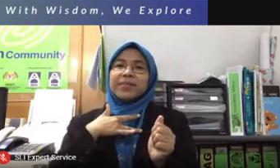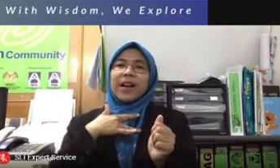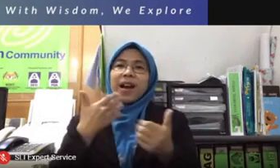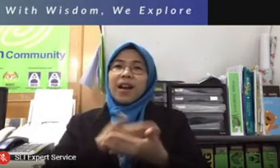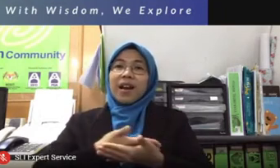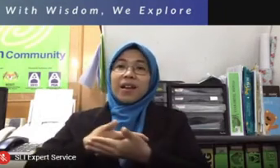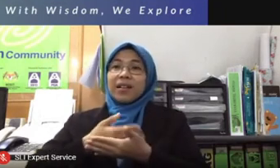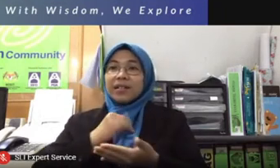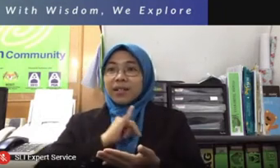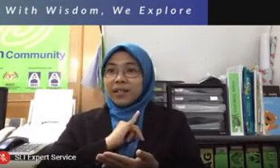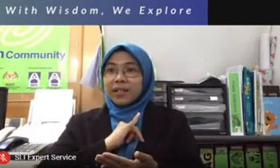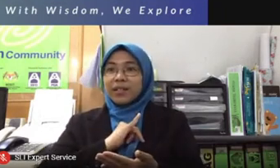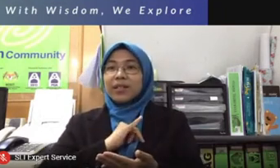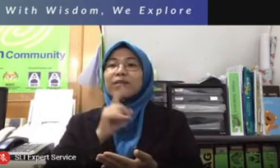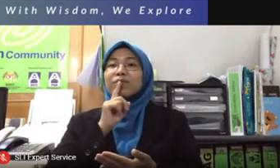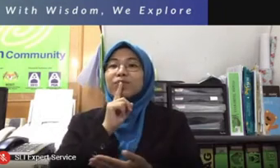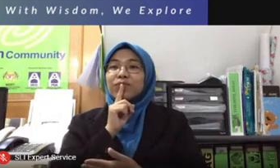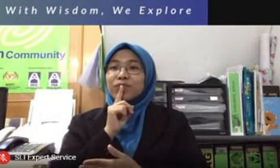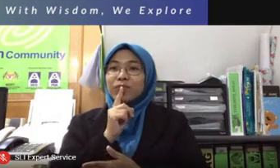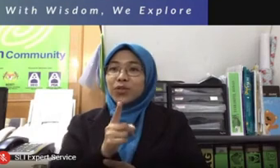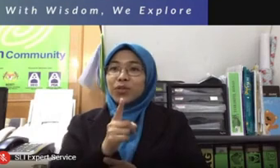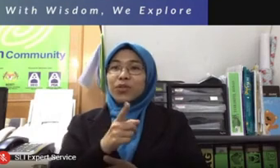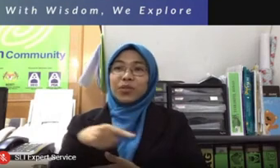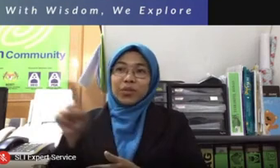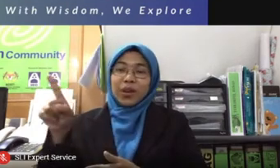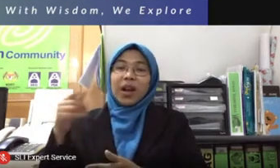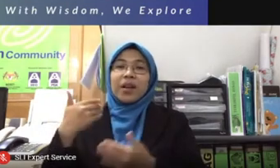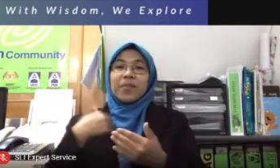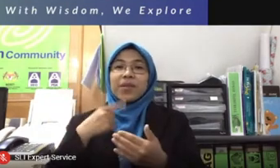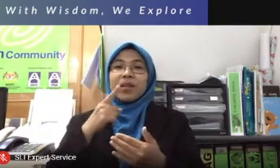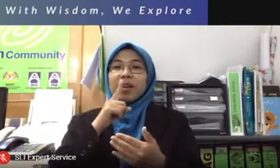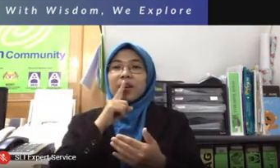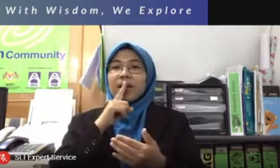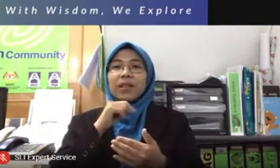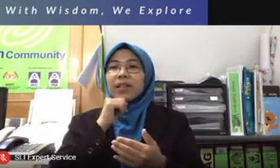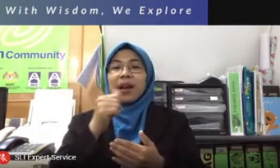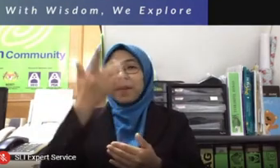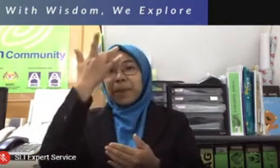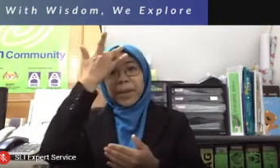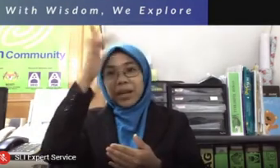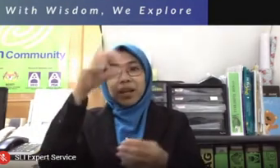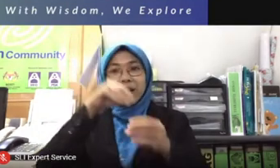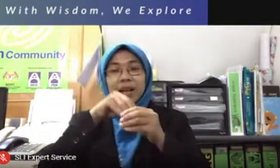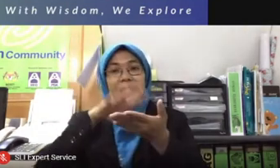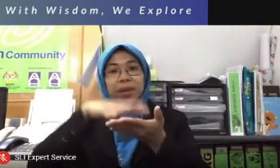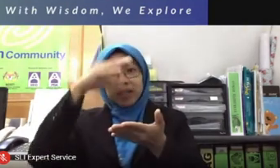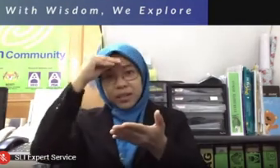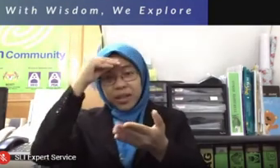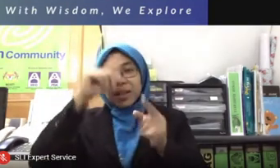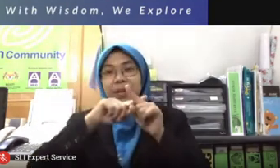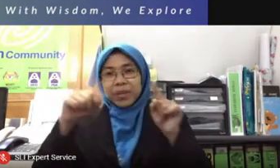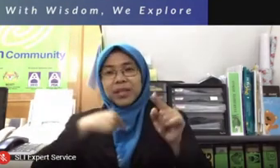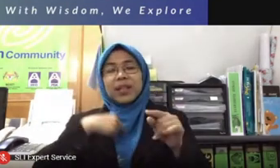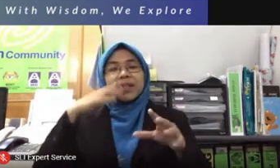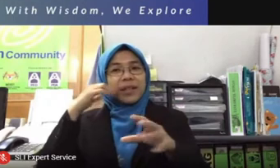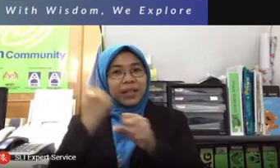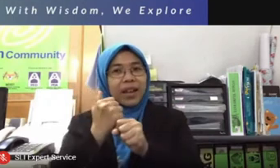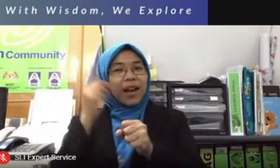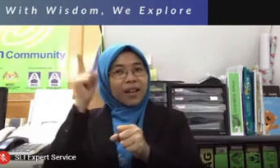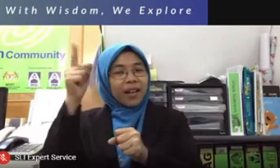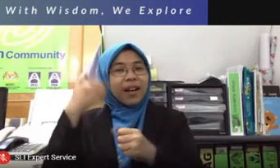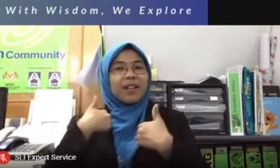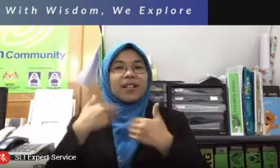anak-anak saya walaupun mereka ni di tempat dia, walaupun mereka ni tak pandai dalam pelajaran, tapi saya yakin akan ada rezeki